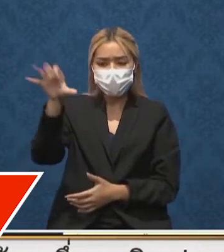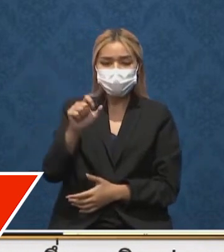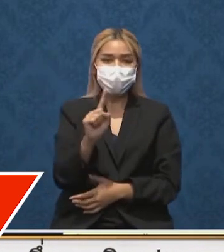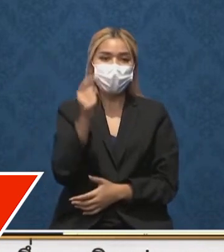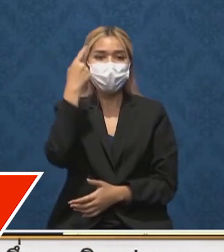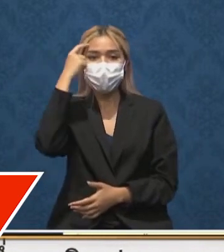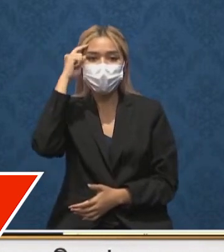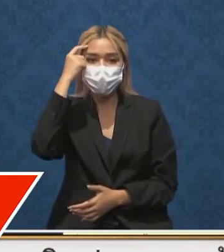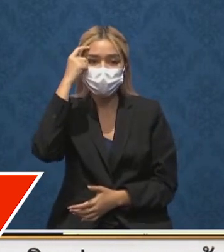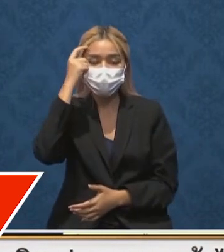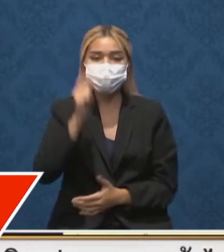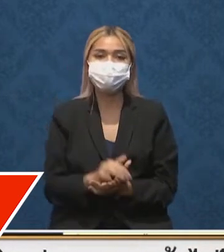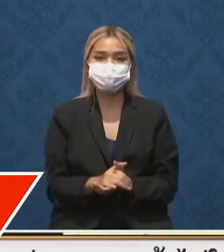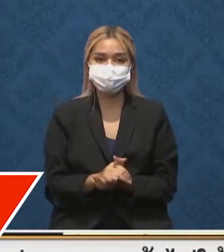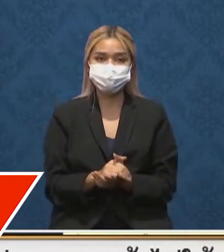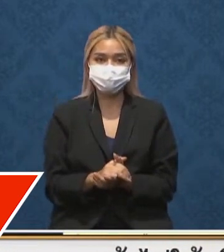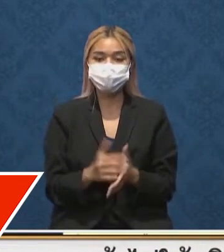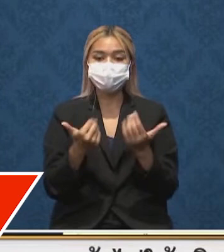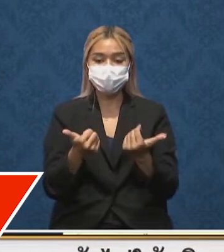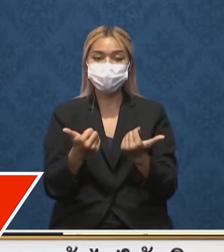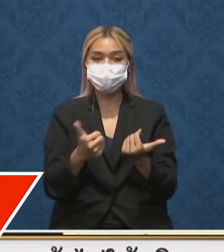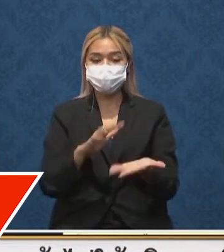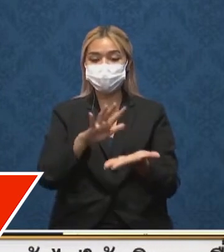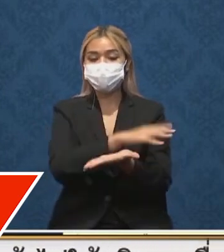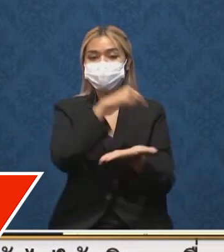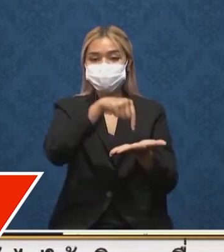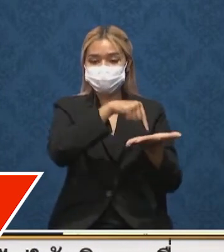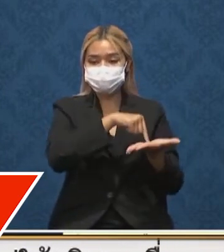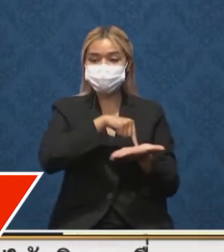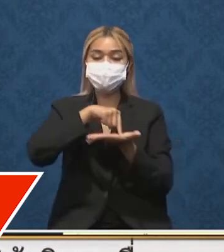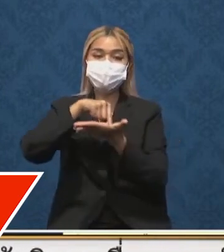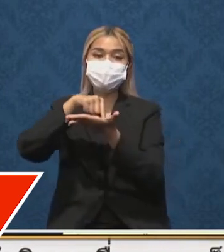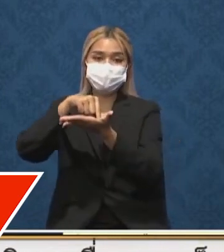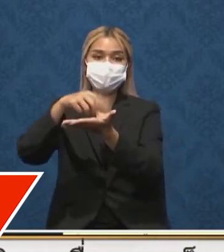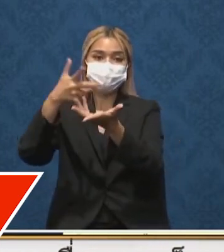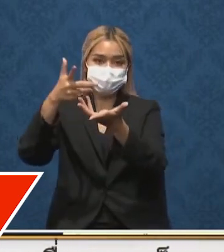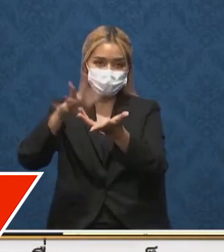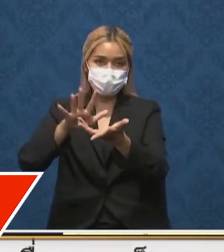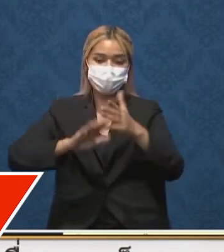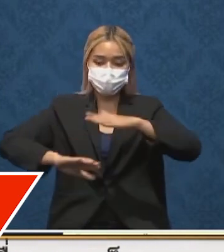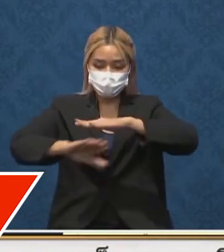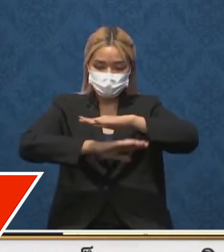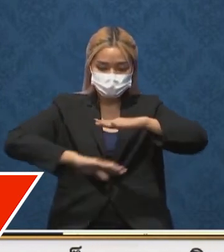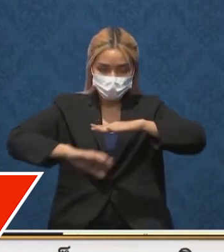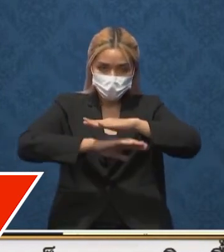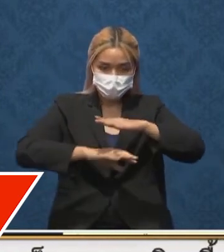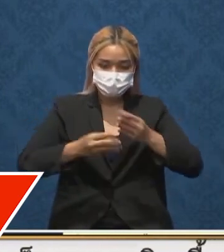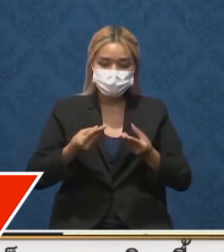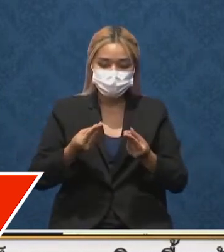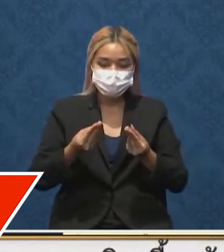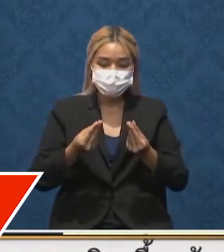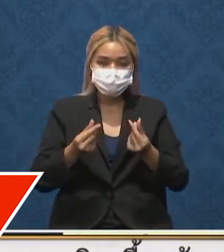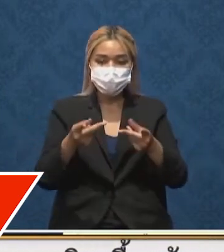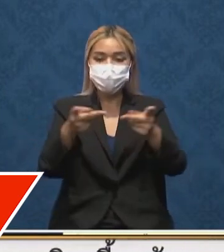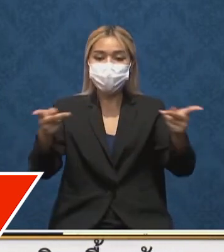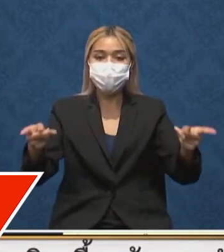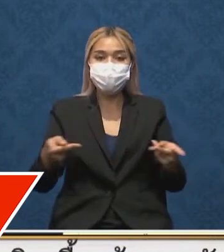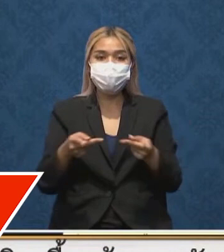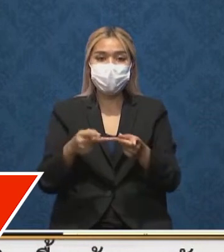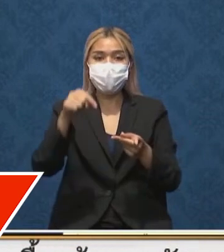ทราบมาออกเอกสารยื่นขอเอกสารหลักฐานกรรมสิทธิ์ในที่ดินที่เกาะหลีเป๊ะ